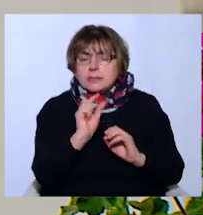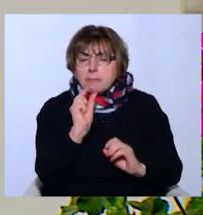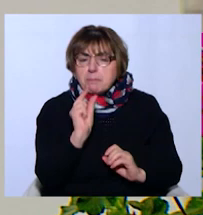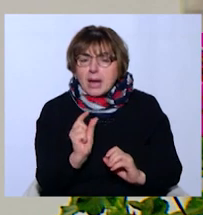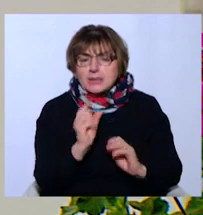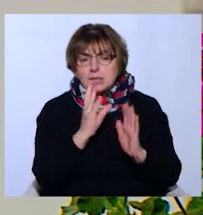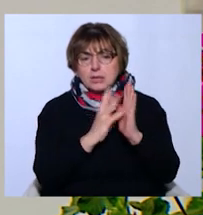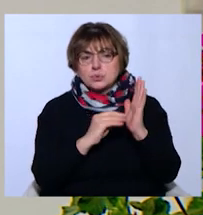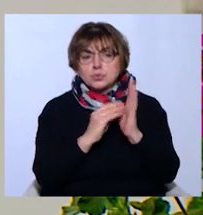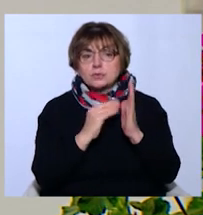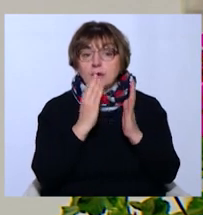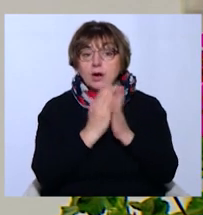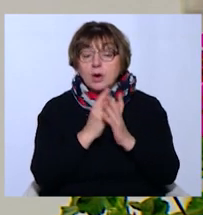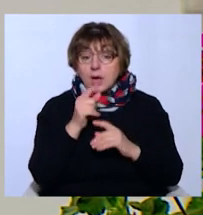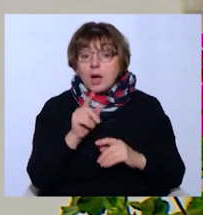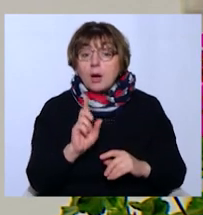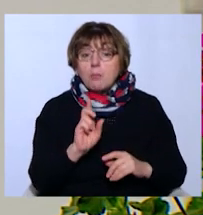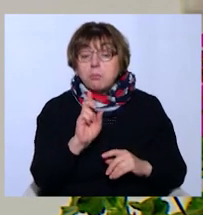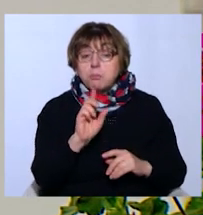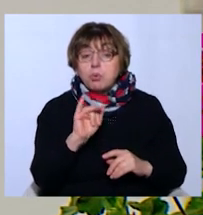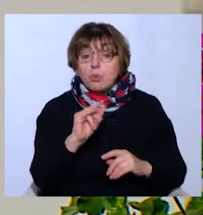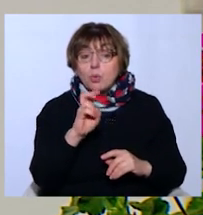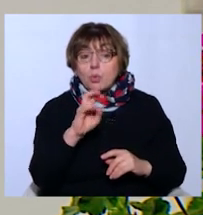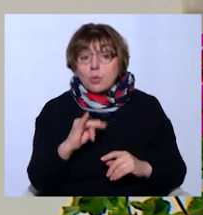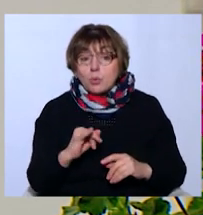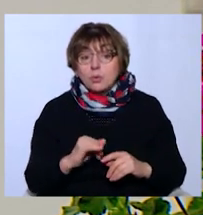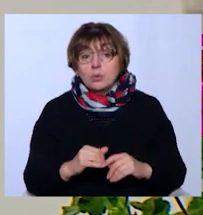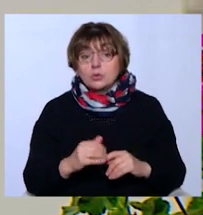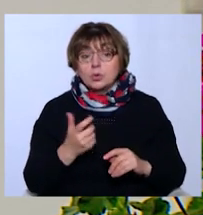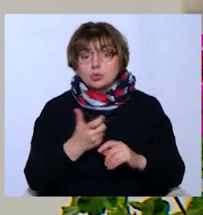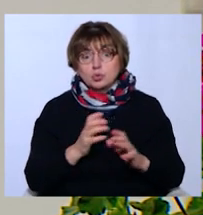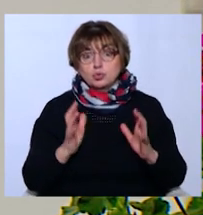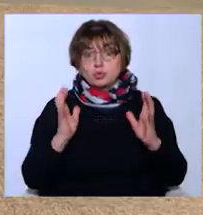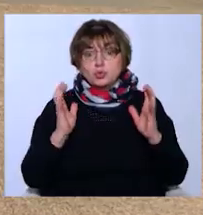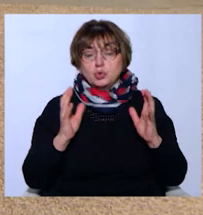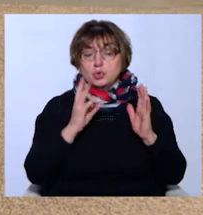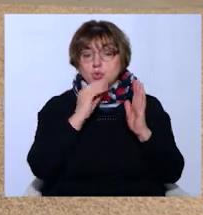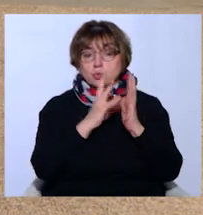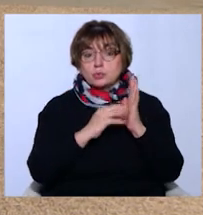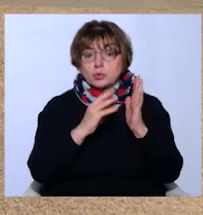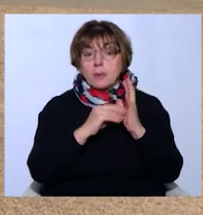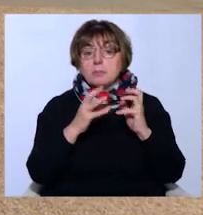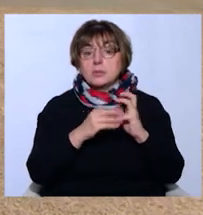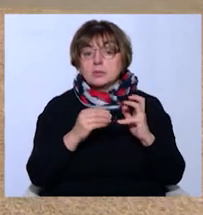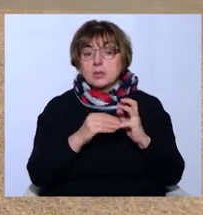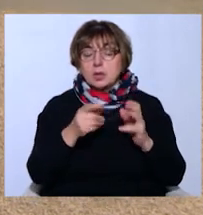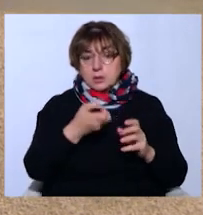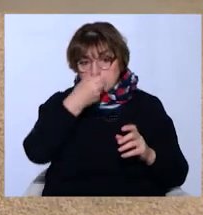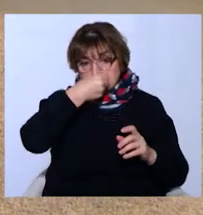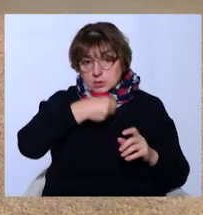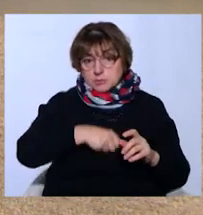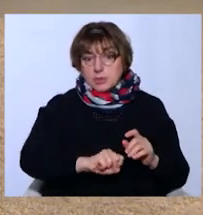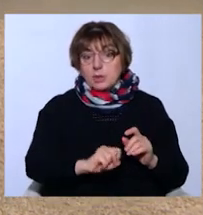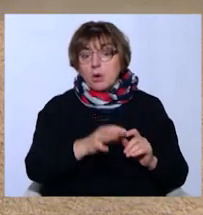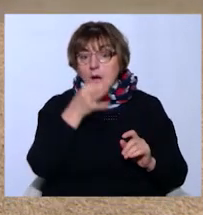ზომის ძუძუმწოვარი გახლავთ ფუღუ, ხოლო დიდი ძუძუმწოვარი ხმელეთის არის სპილო,